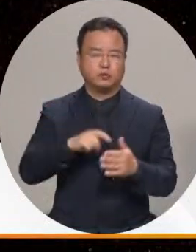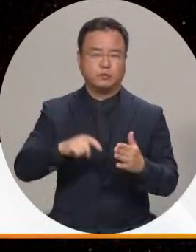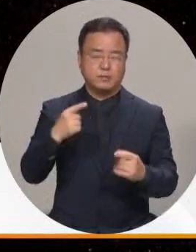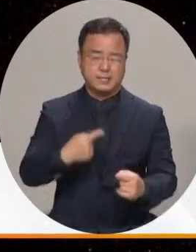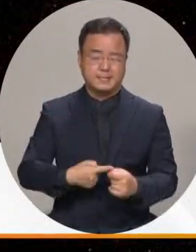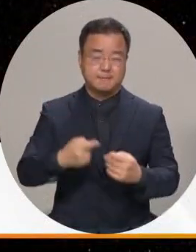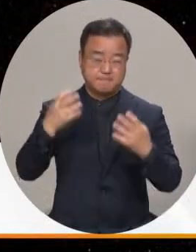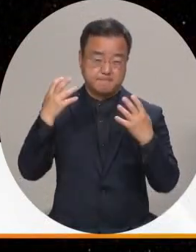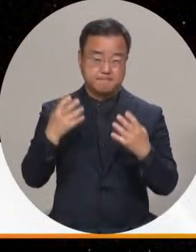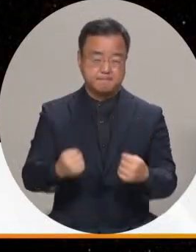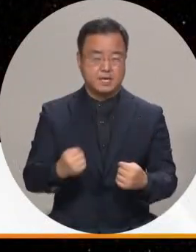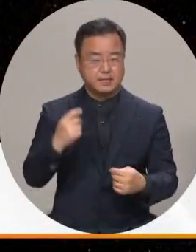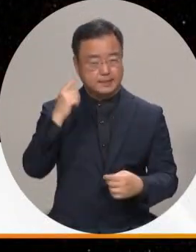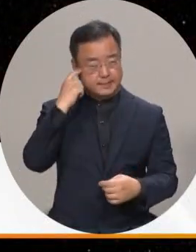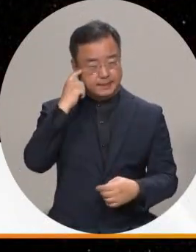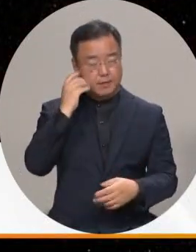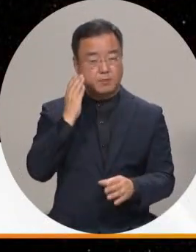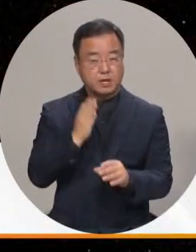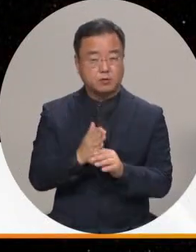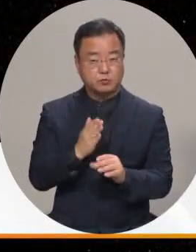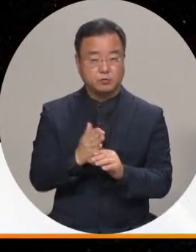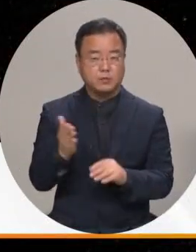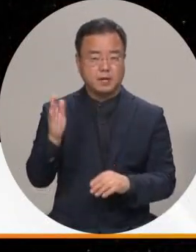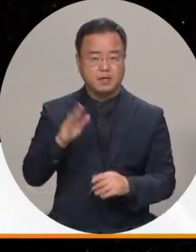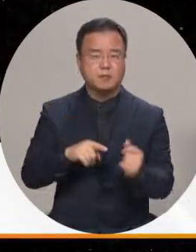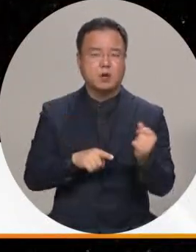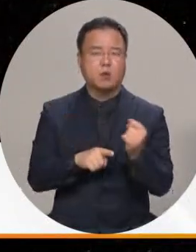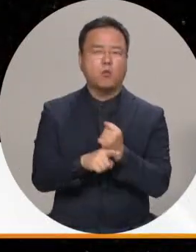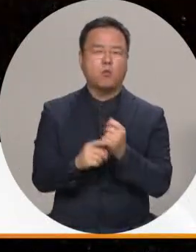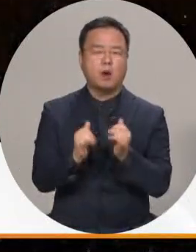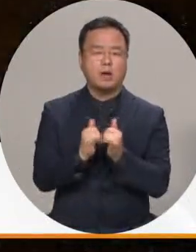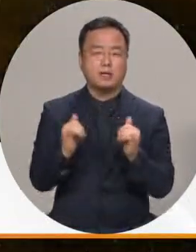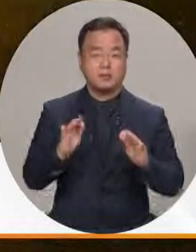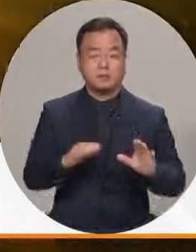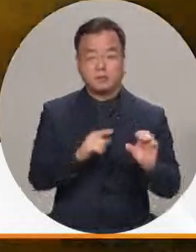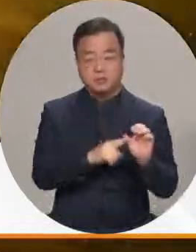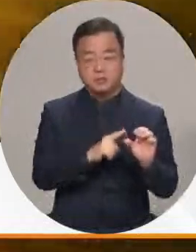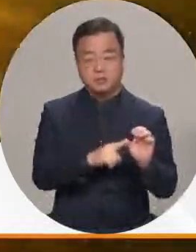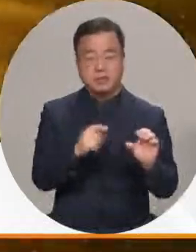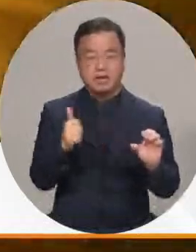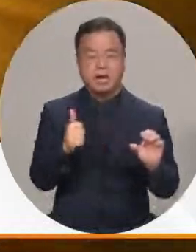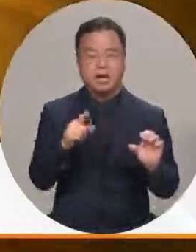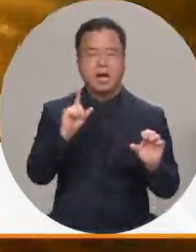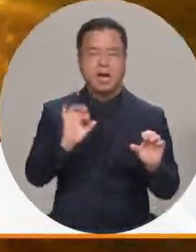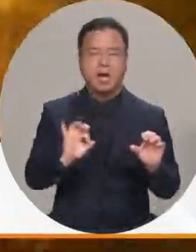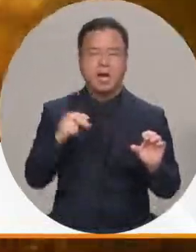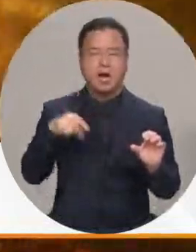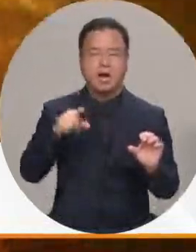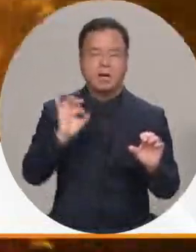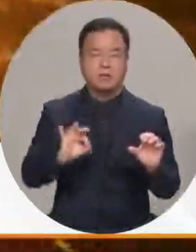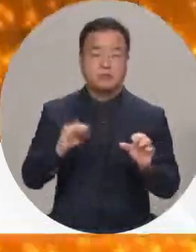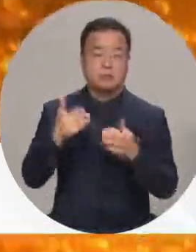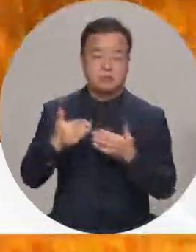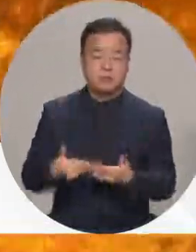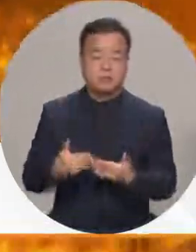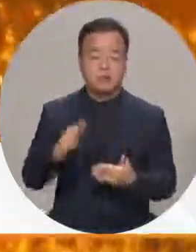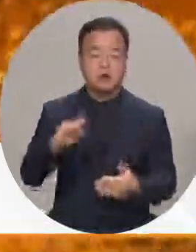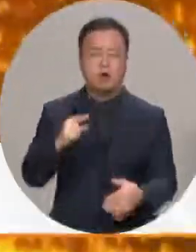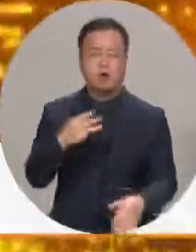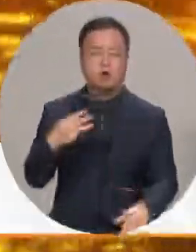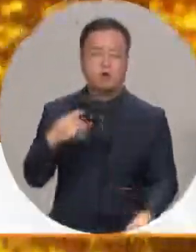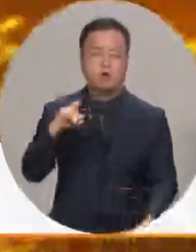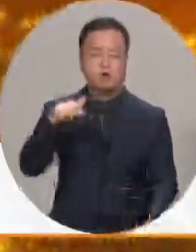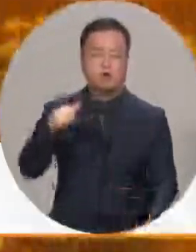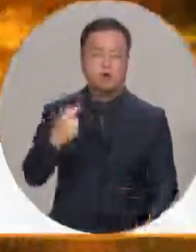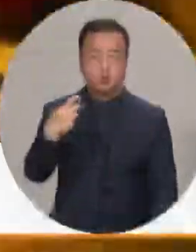어 여겨지고 있는 것이 사실이지만 과학자들은 이들을 항성 질량 블랙홀이라는 오늘 우리가 보는 초대 질량